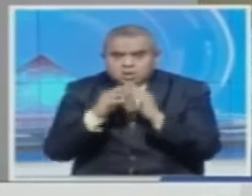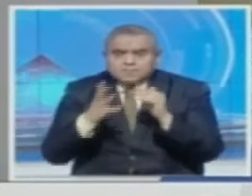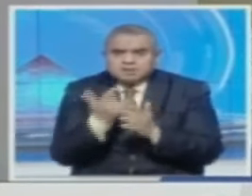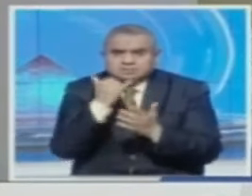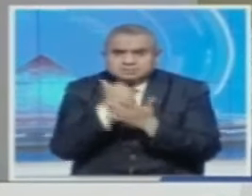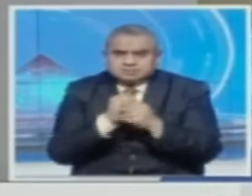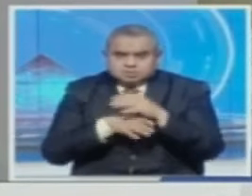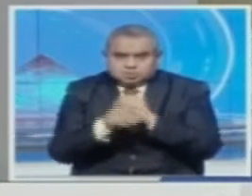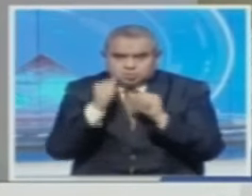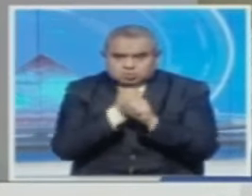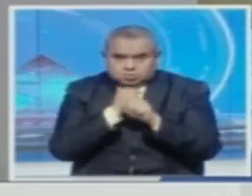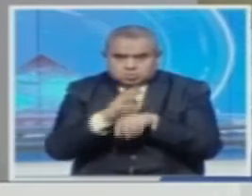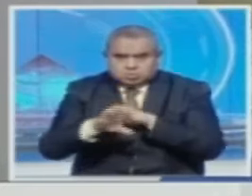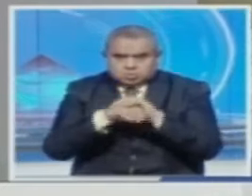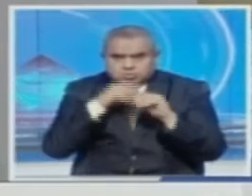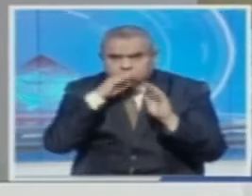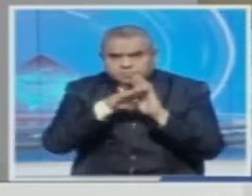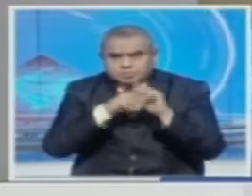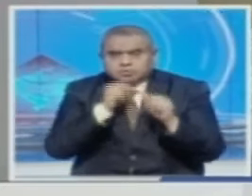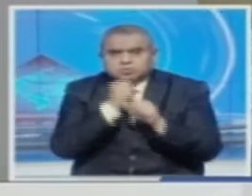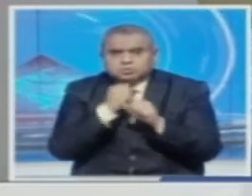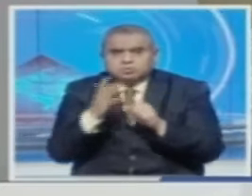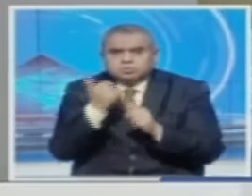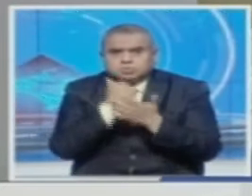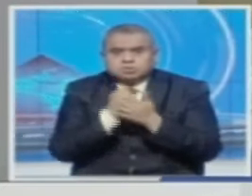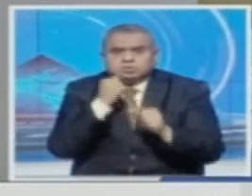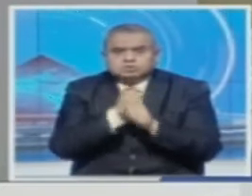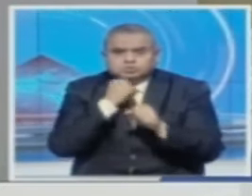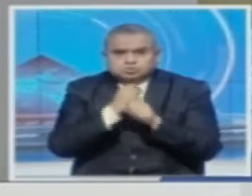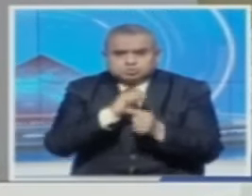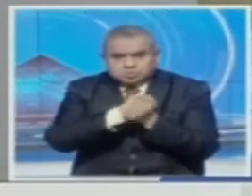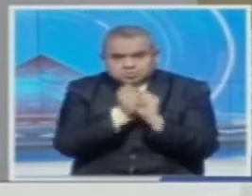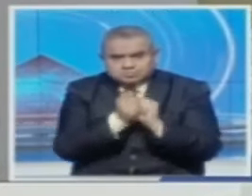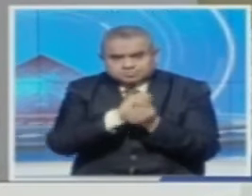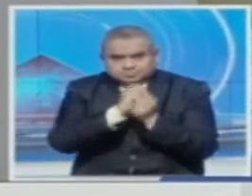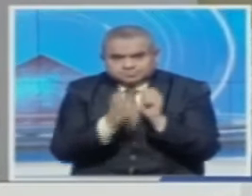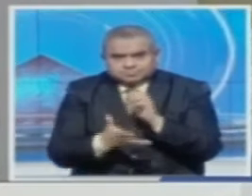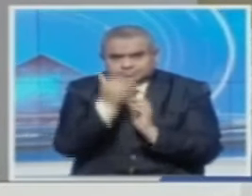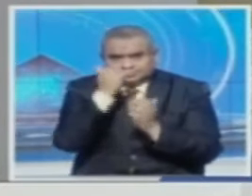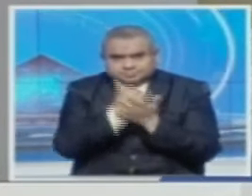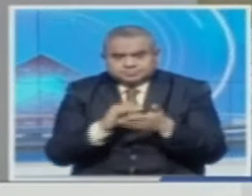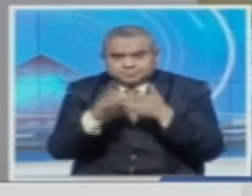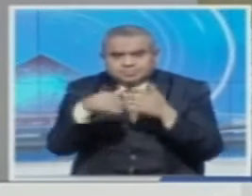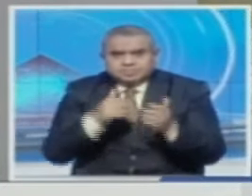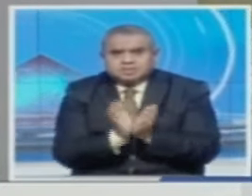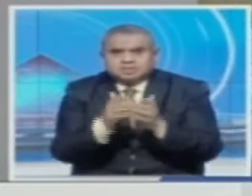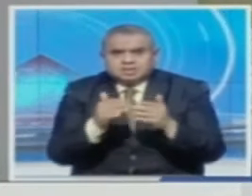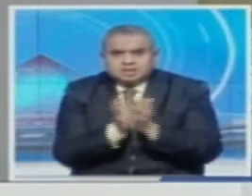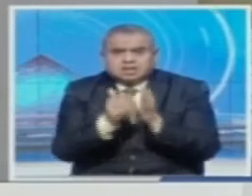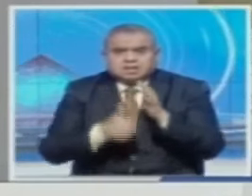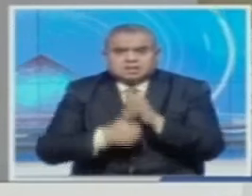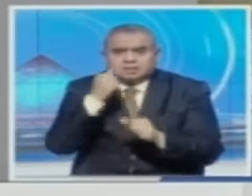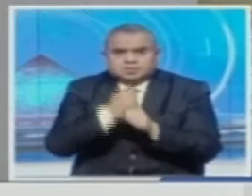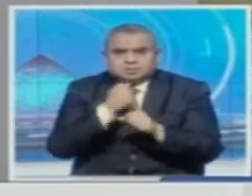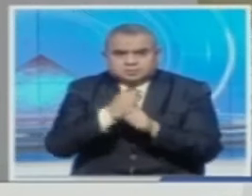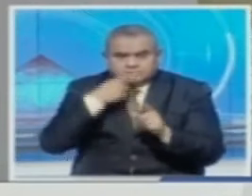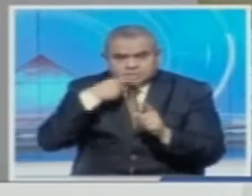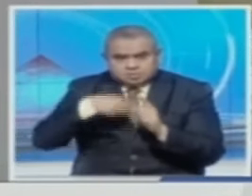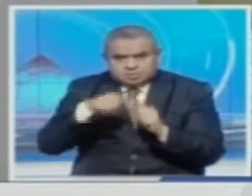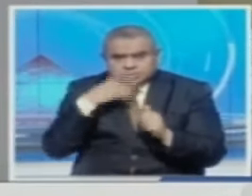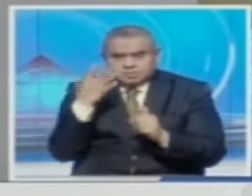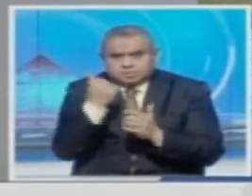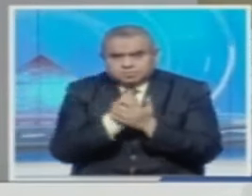هذه التعددية بحاجة إلى بعض التعديلات التي تضمن أن تكون هذه الأحزاب أقوى في الفترة القادمة.